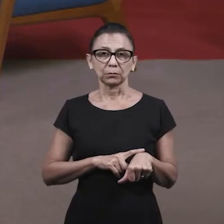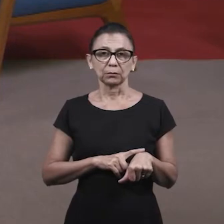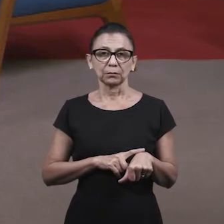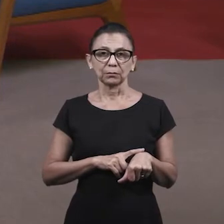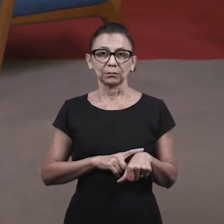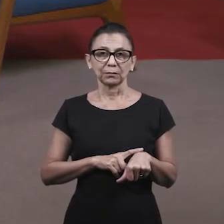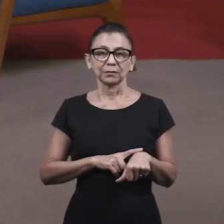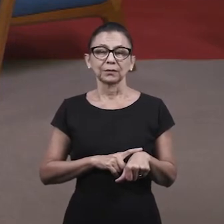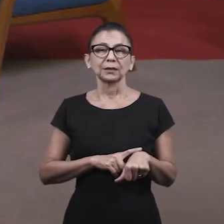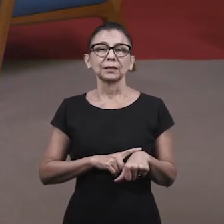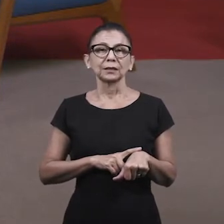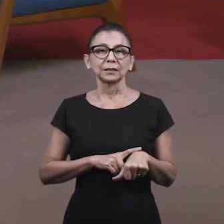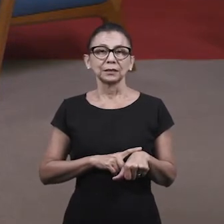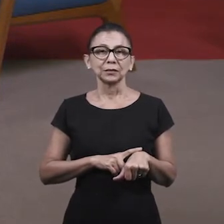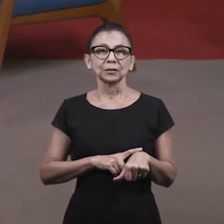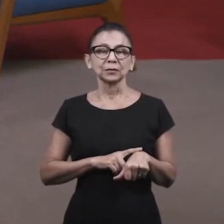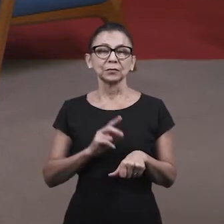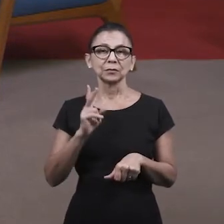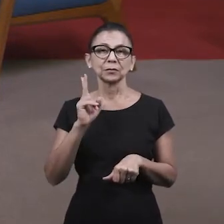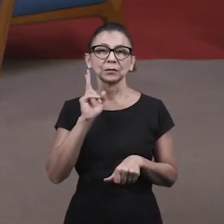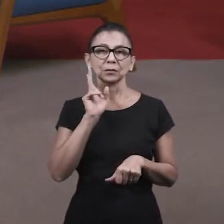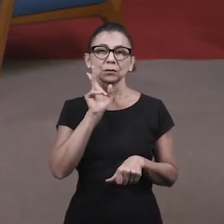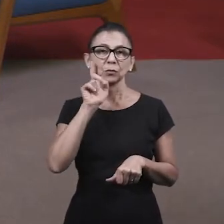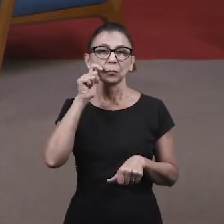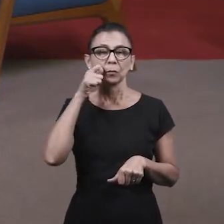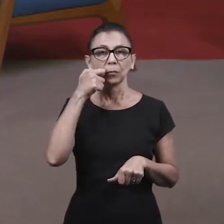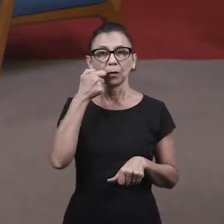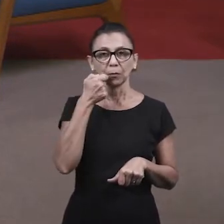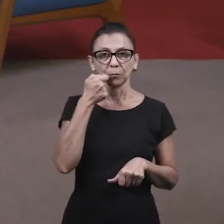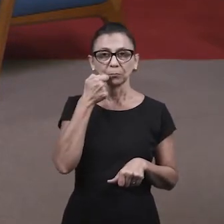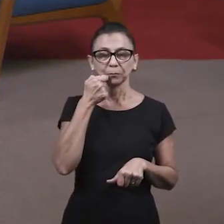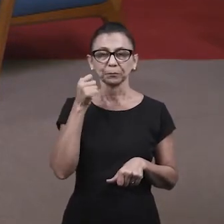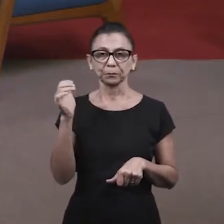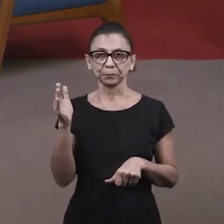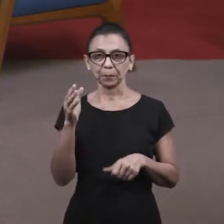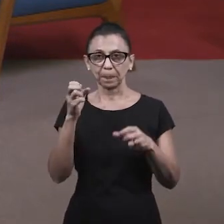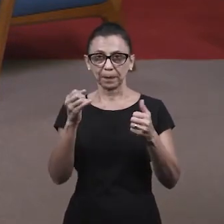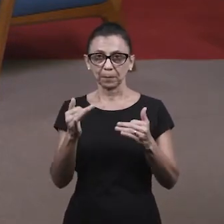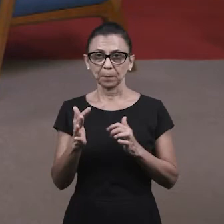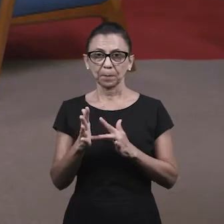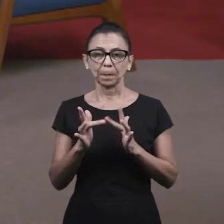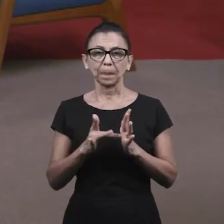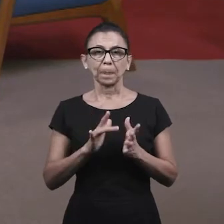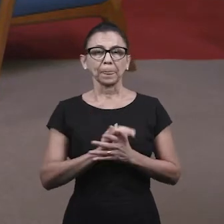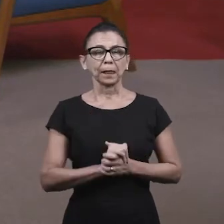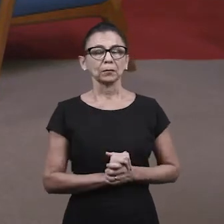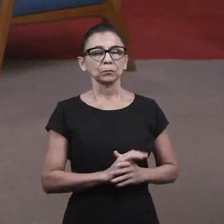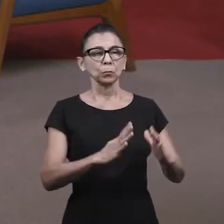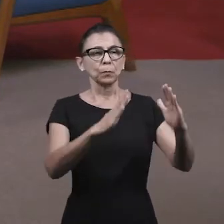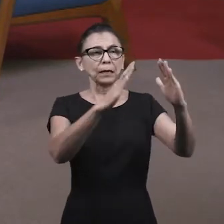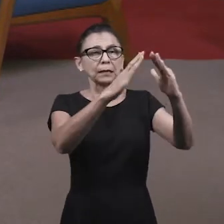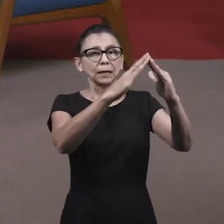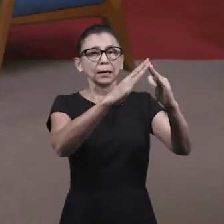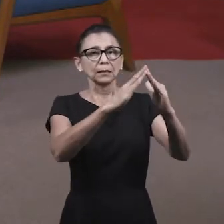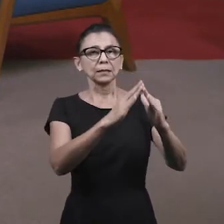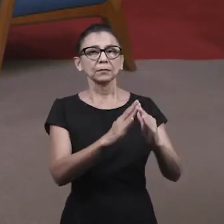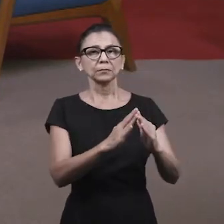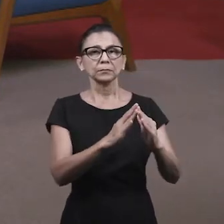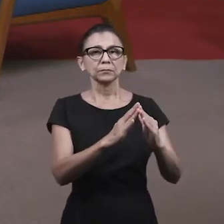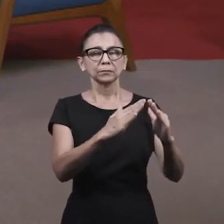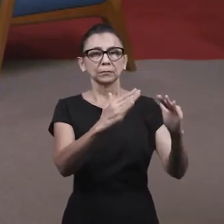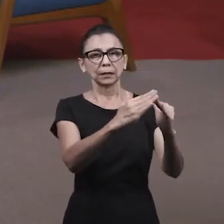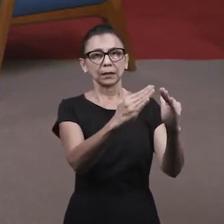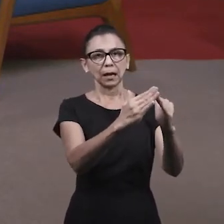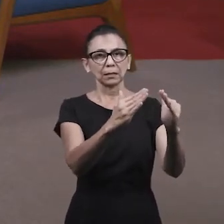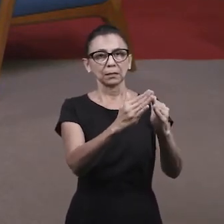révélé. Jésus est entré dans nos maisons. Et quand Jésus a rompu le pain, le geste de rompre le